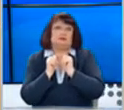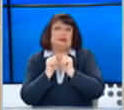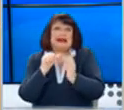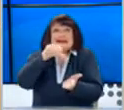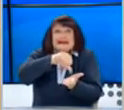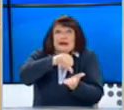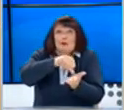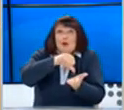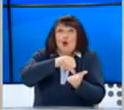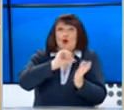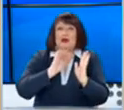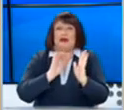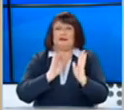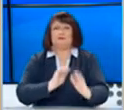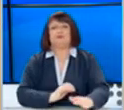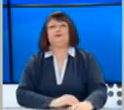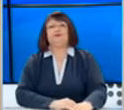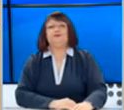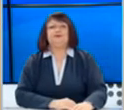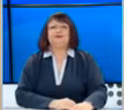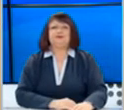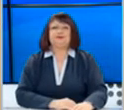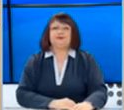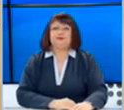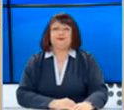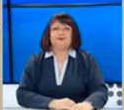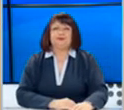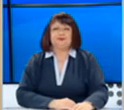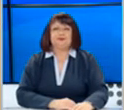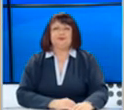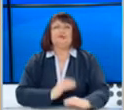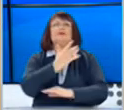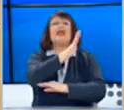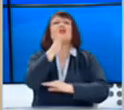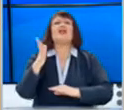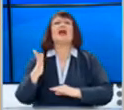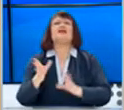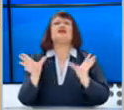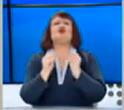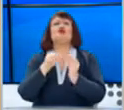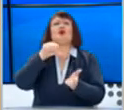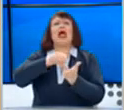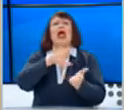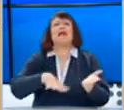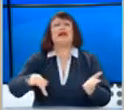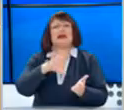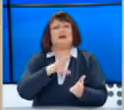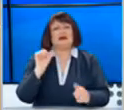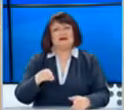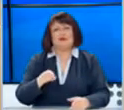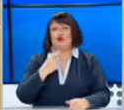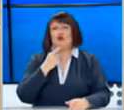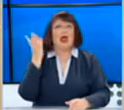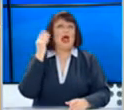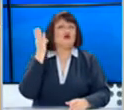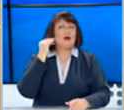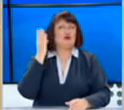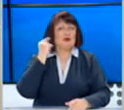με πολύ μεγάλη ταχύτητα. Άκουσα ορισμένα πράγματα για τα δάση της Αττικής. Πού θα συμφωνήσω με αυτά τα οποία